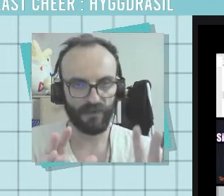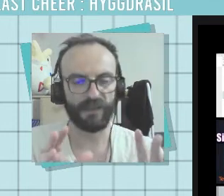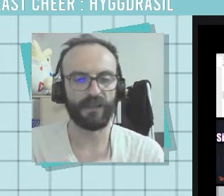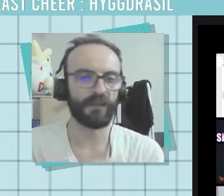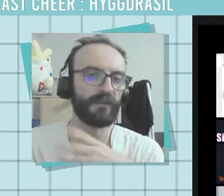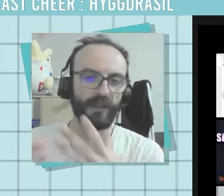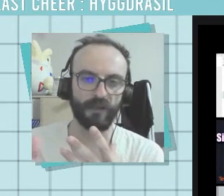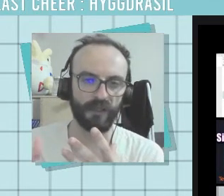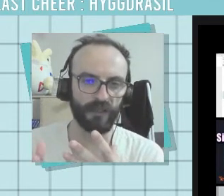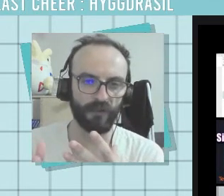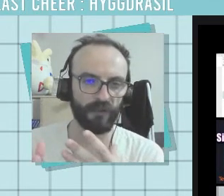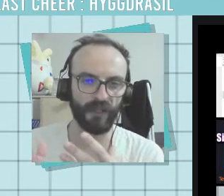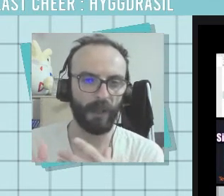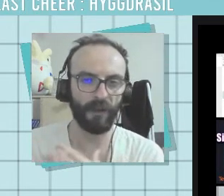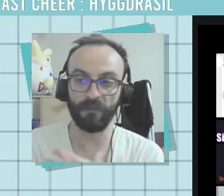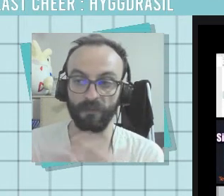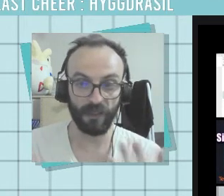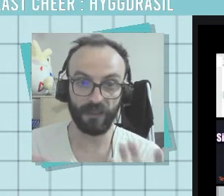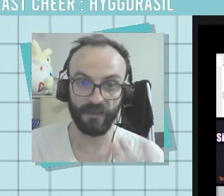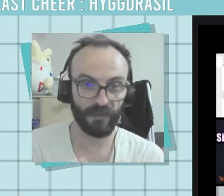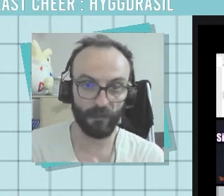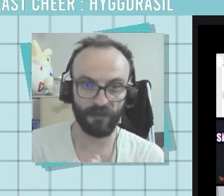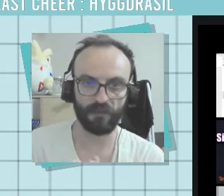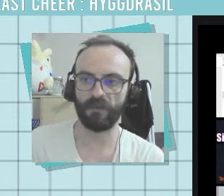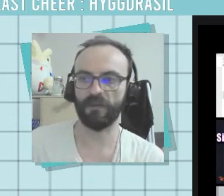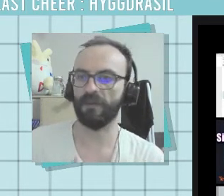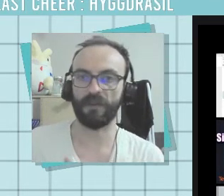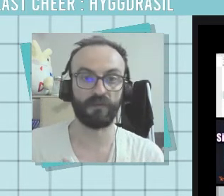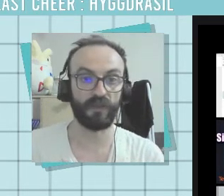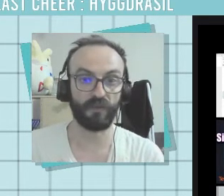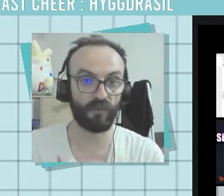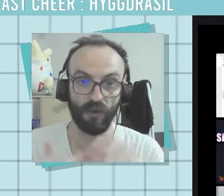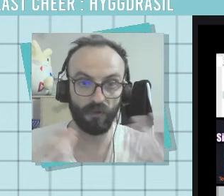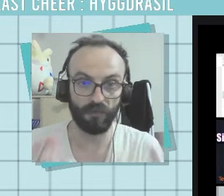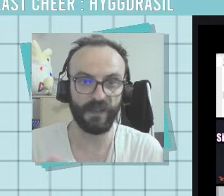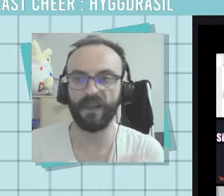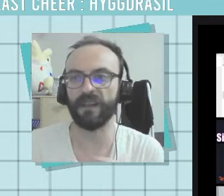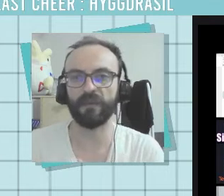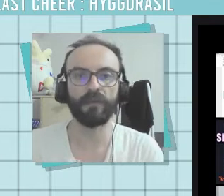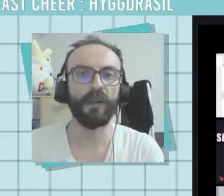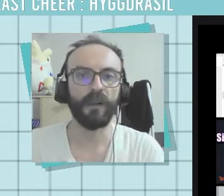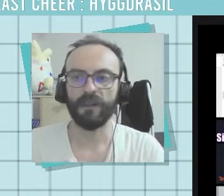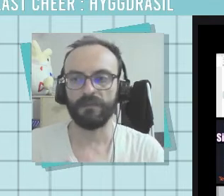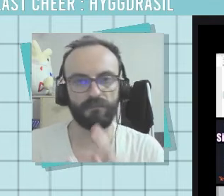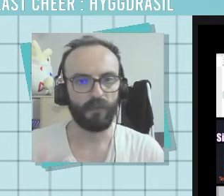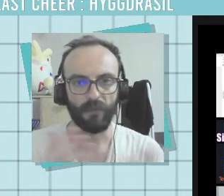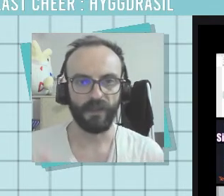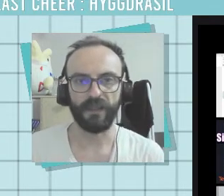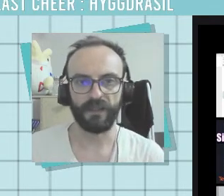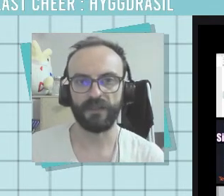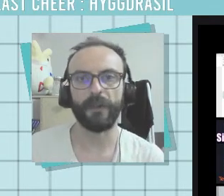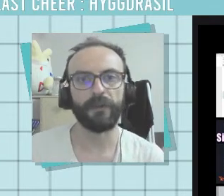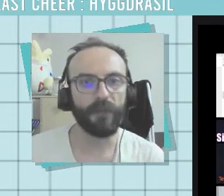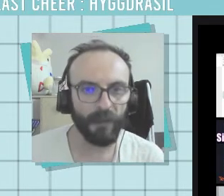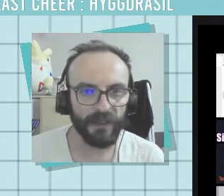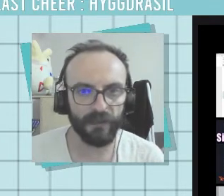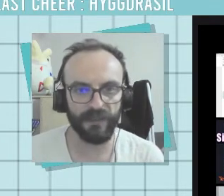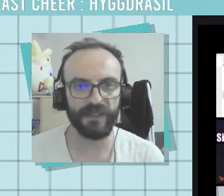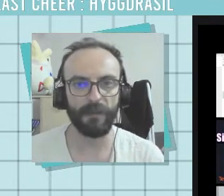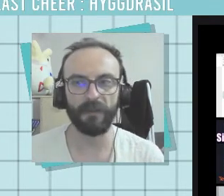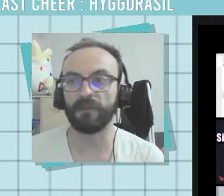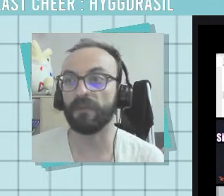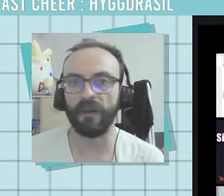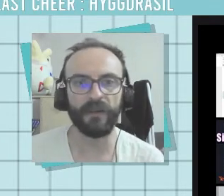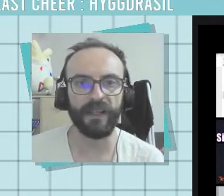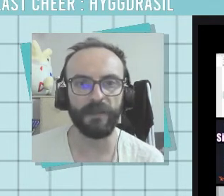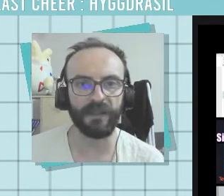souvent c'est ça. Si vous allez sur la chaîne de l'œil et la main, vous verrez que les interprètes sourds, des fois, ils ont des couleurs bigarrées et tout. Bon, il y a des histoires de formalité aussi. C'est